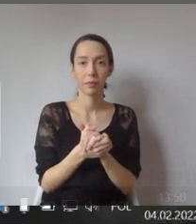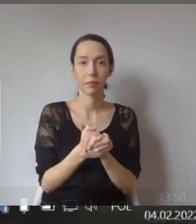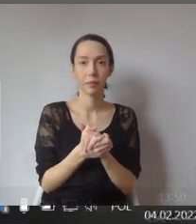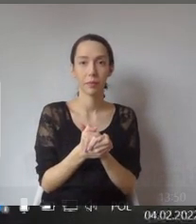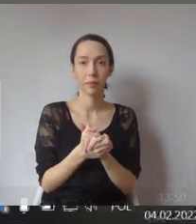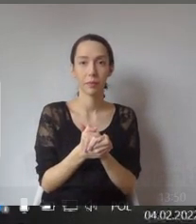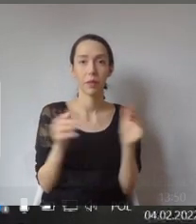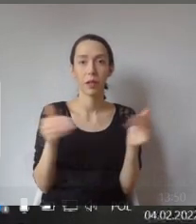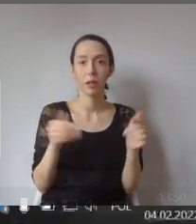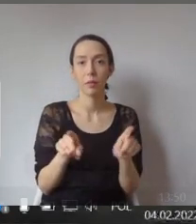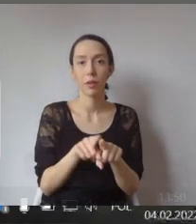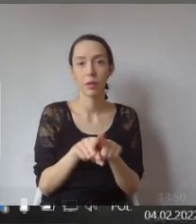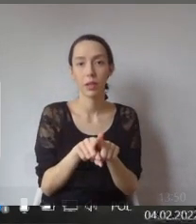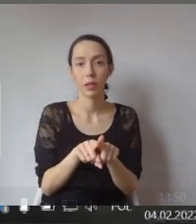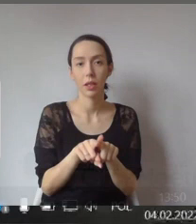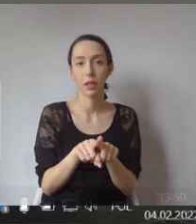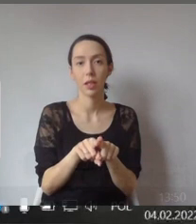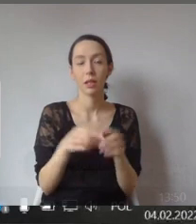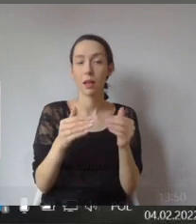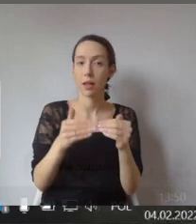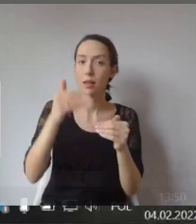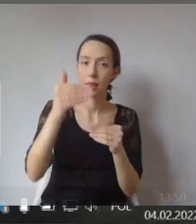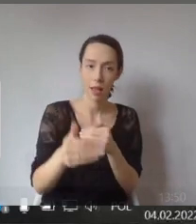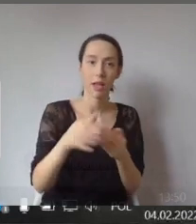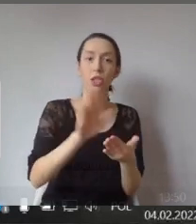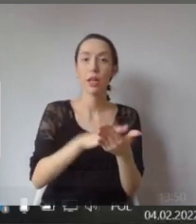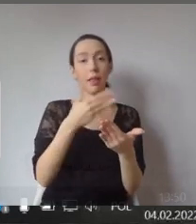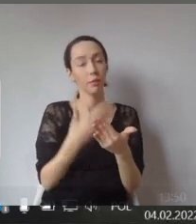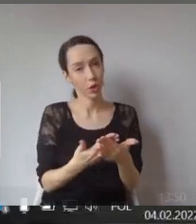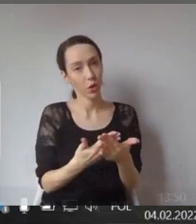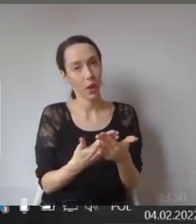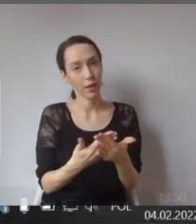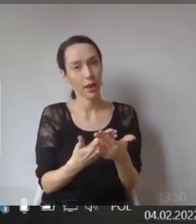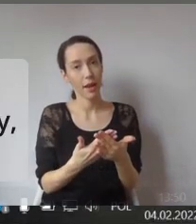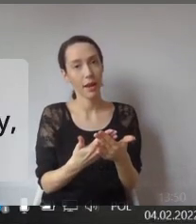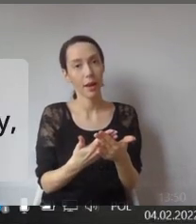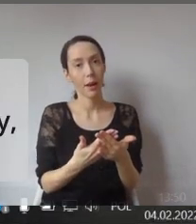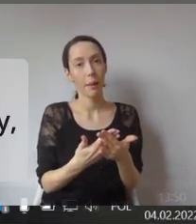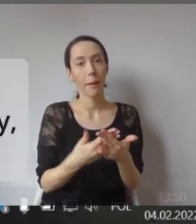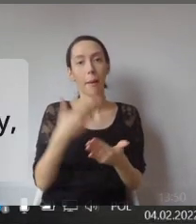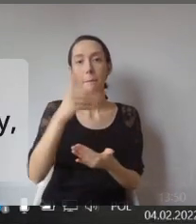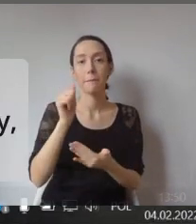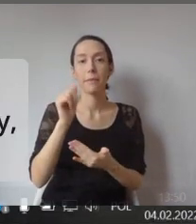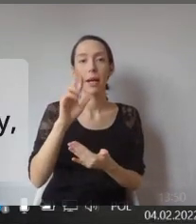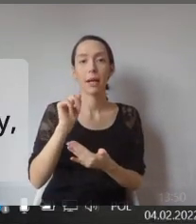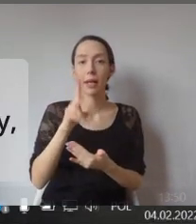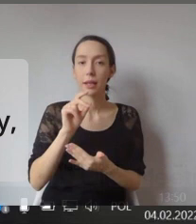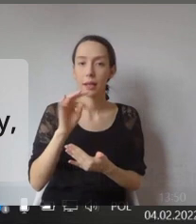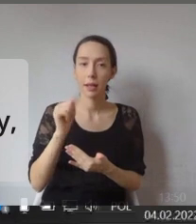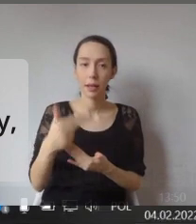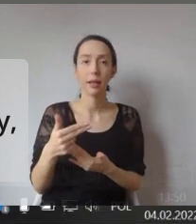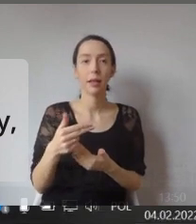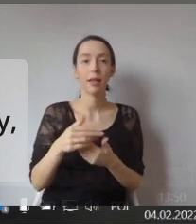Ale możecie też tutaj iść dalej, czyli marketing. I tutaj pojawia nam się też na przykład marketing mediów